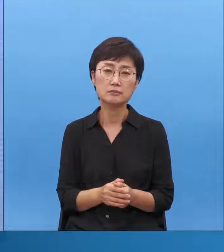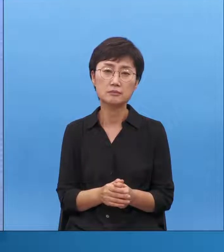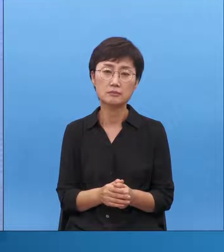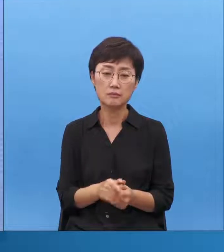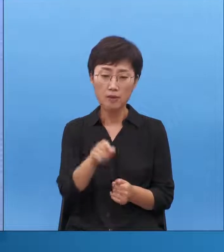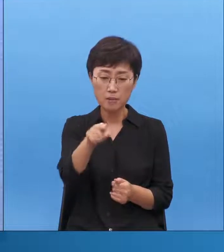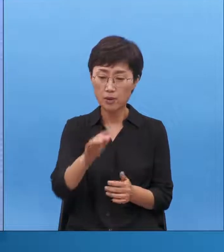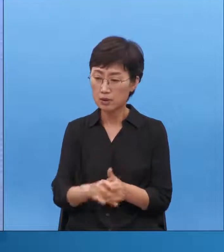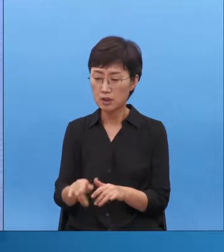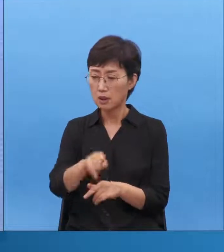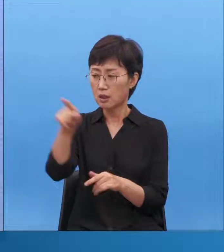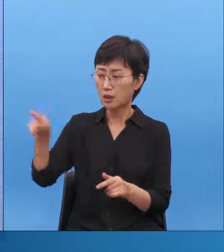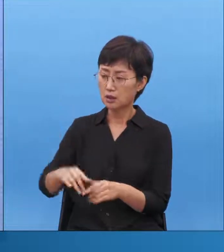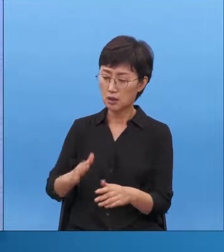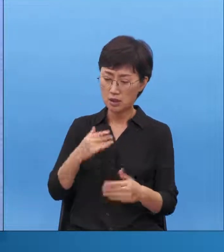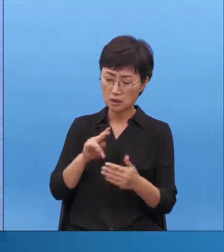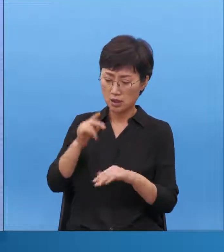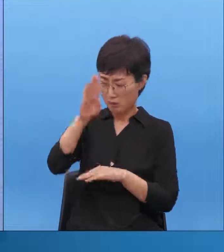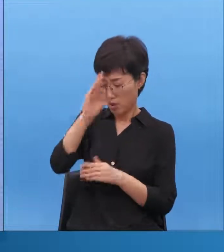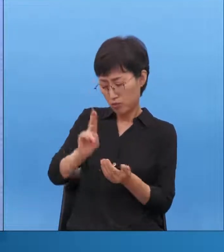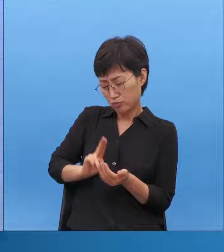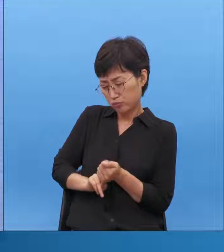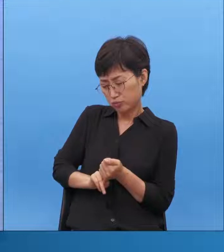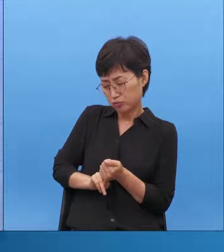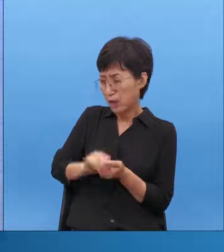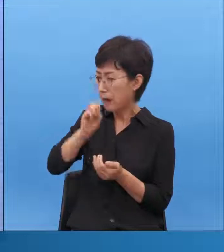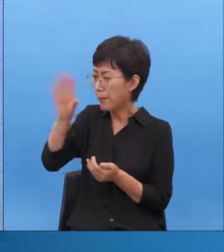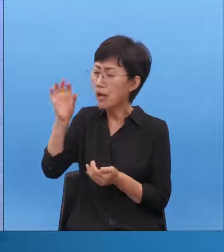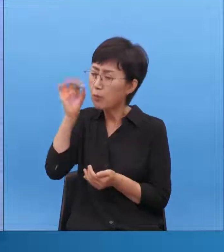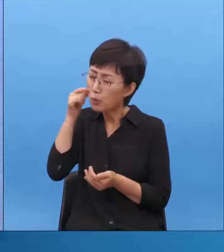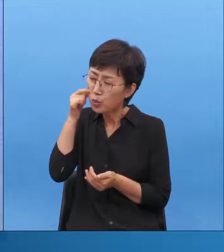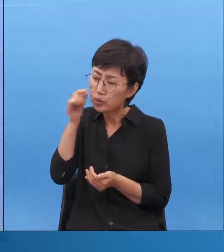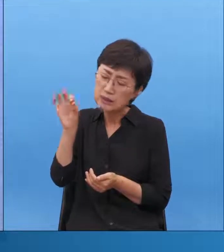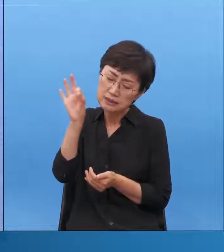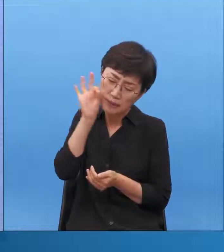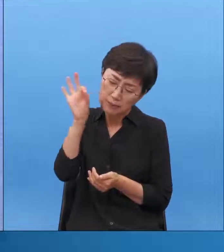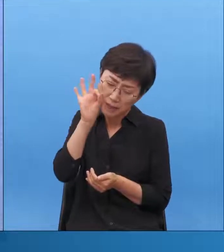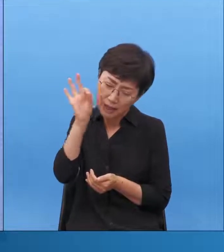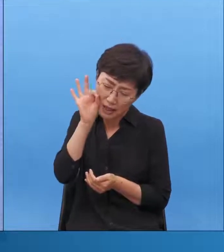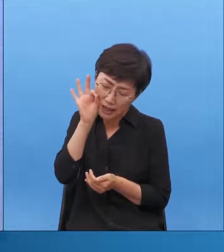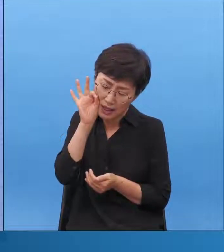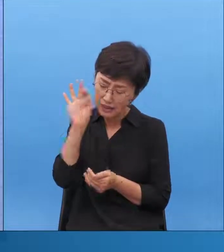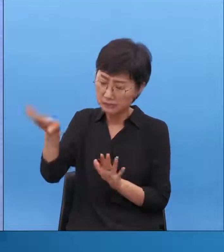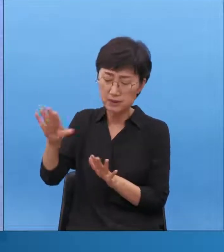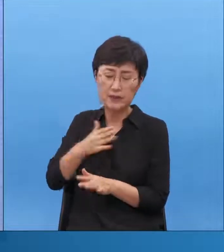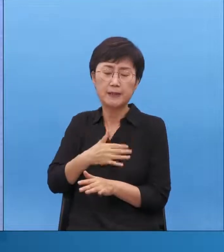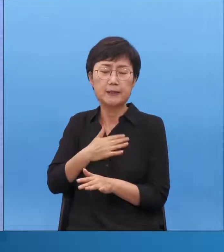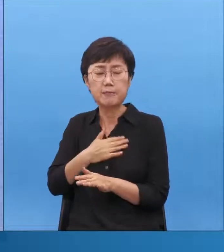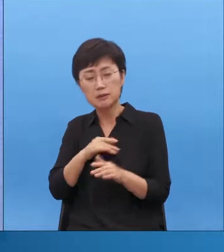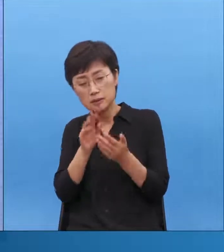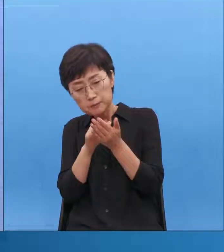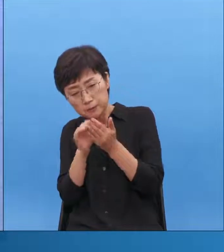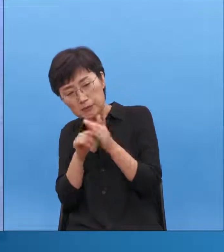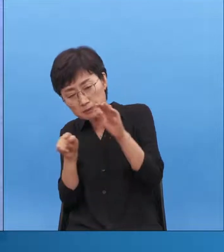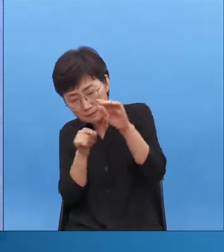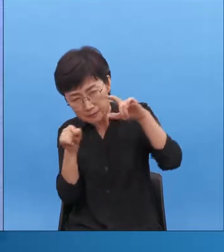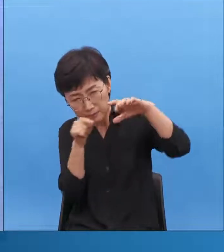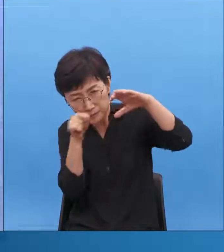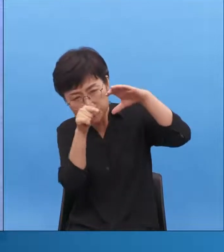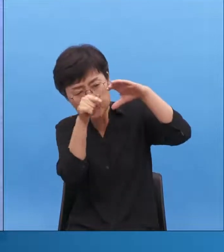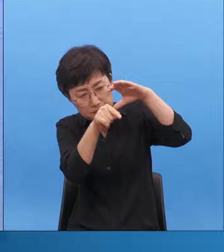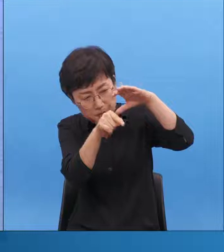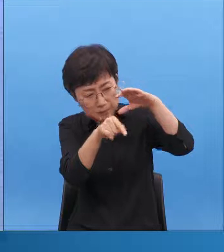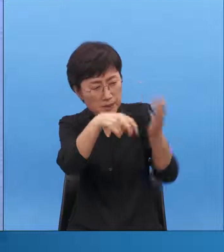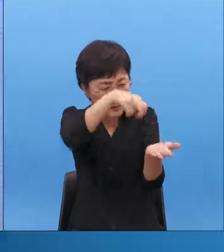와서 기도하고 And people who were in so much turmoil and difficulty came 그 to pray 무덤 there. 자체가 우상은 아니지만 우리 같으면 안 그러겠어요. 거기 가서 기도하고 막. That